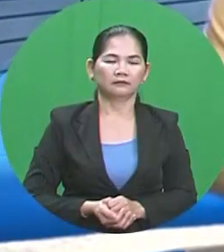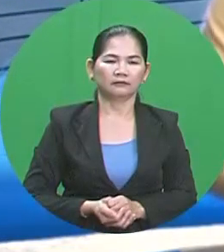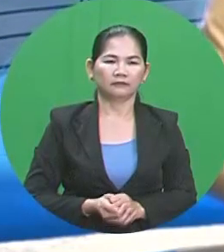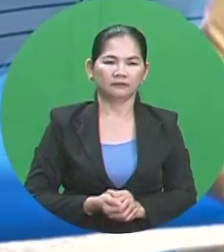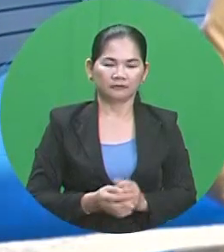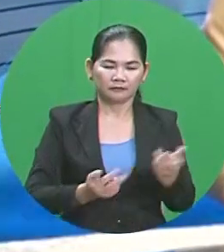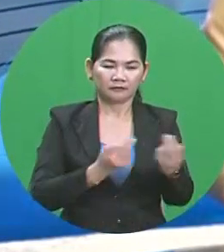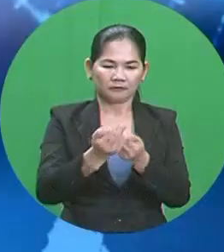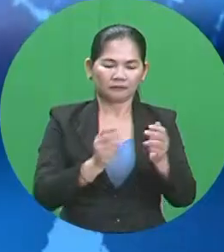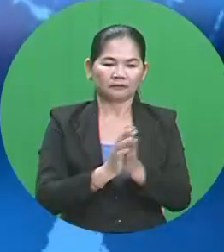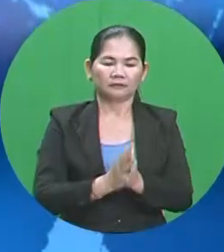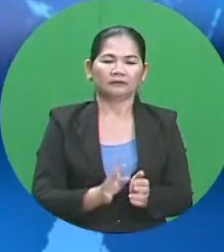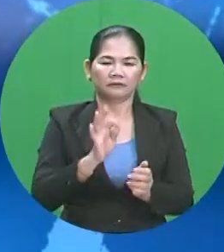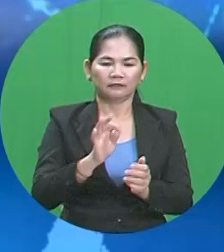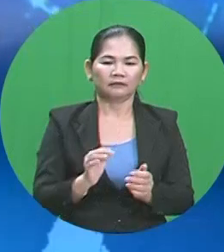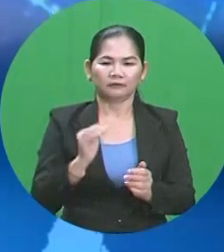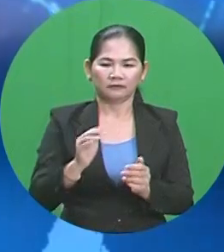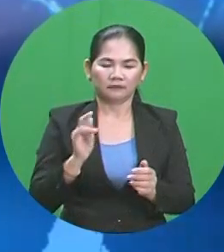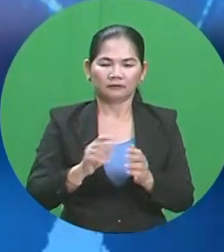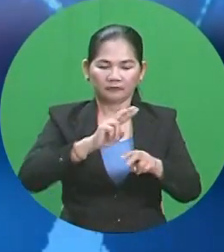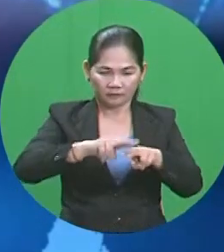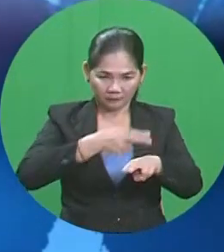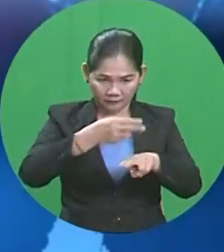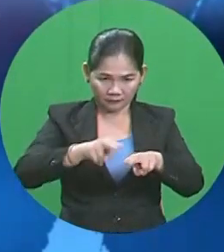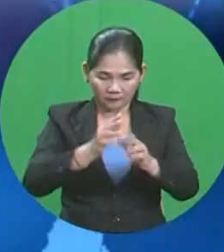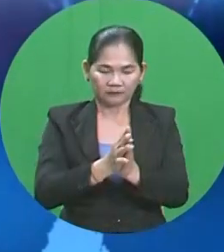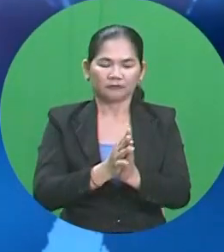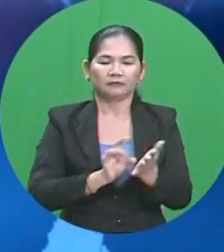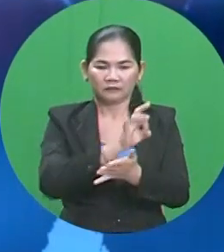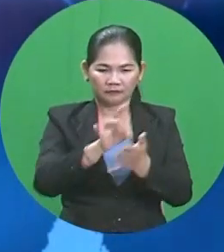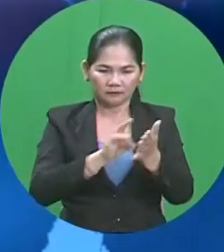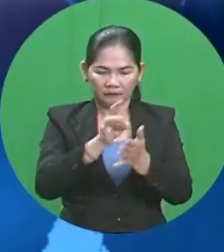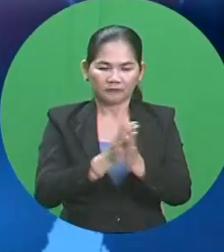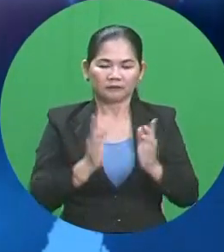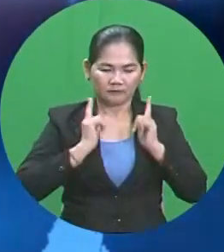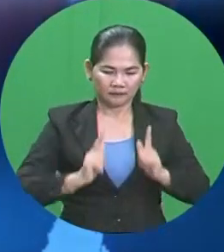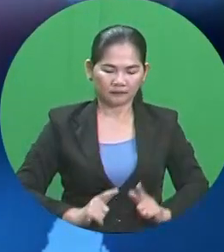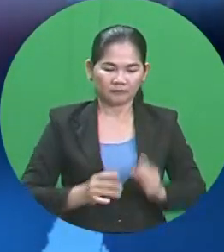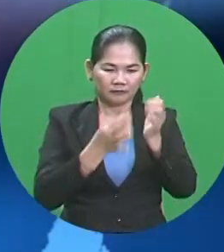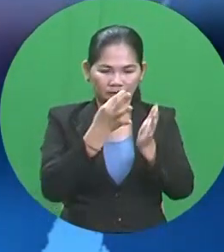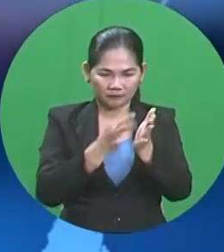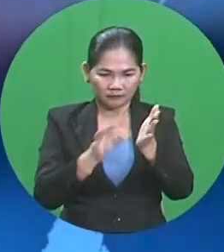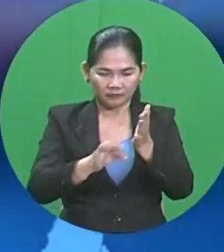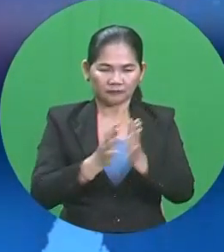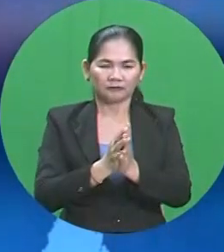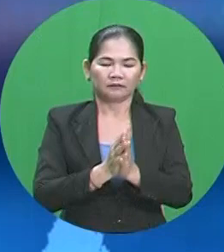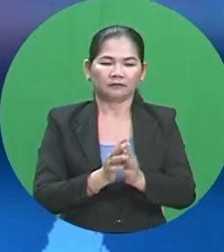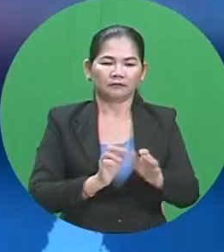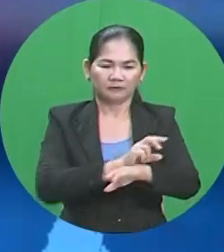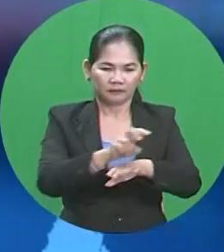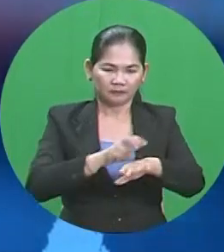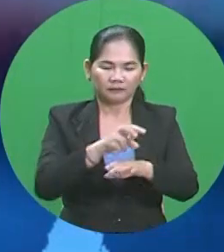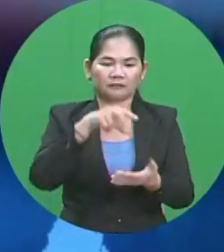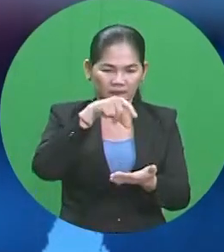ទេសរដ្ឋមន្ត្រីអាដាមអូស្មាន់ហាសានអញ្ជើញចែកអំណោយដល់ប្រជាពលរដ្ឋមានជីវភាពខ្វះខាតក្នុងខណ្ឌរិស័យកែវរា